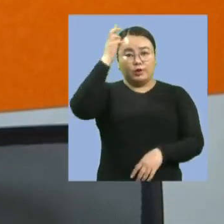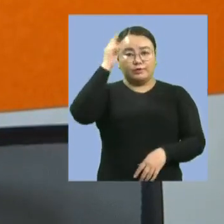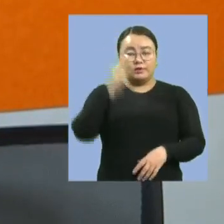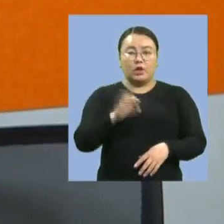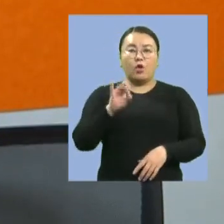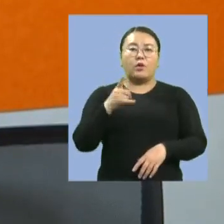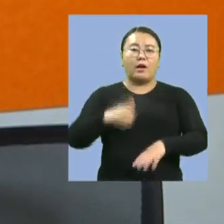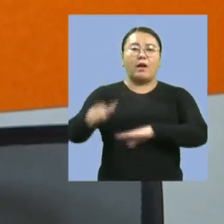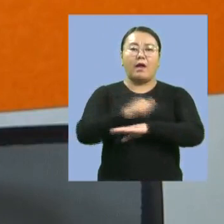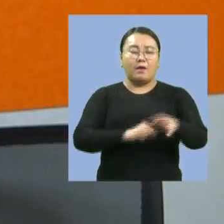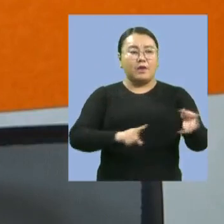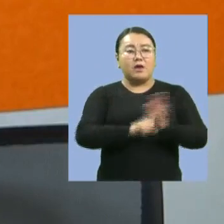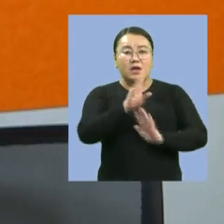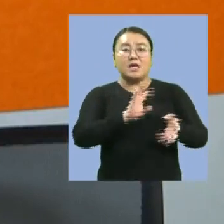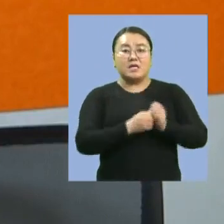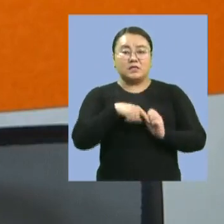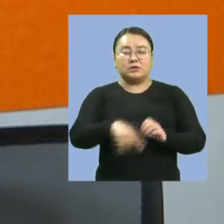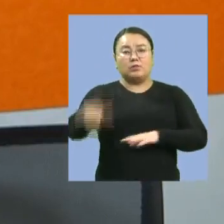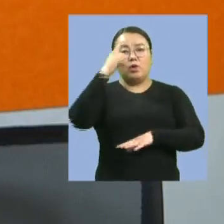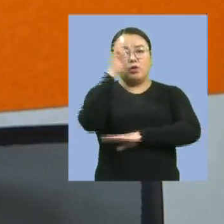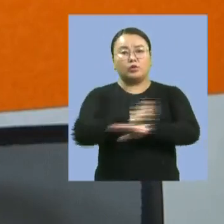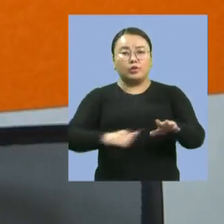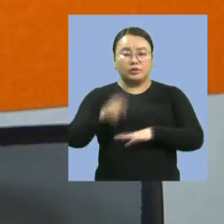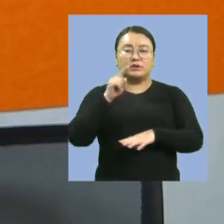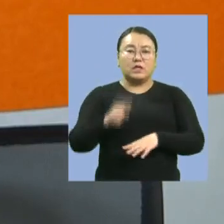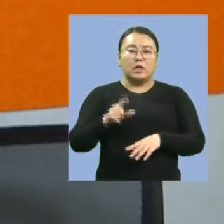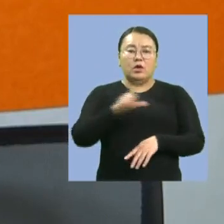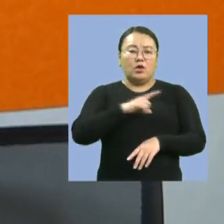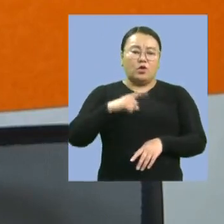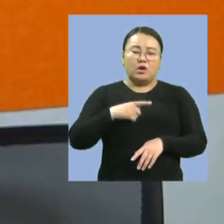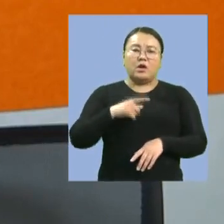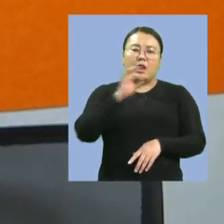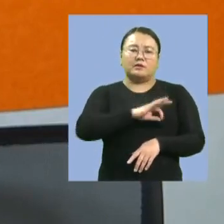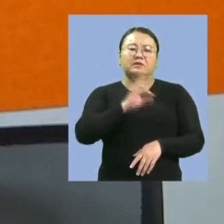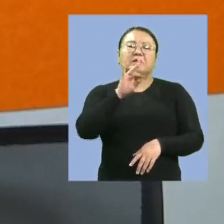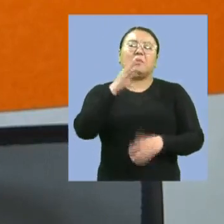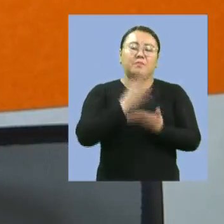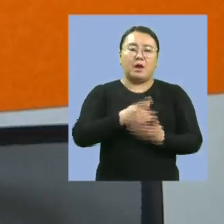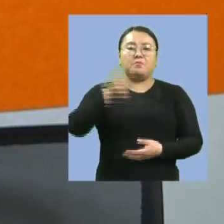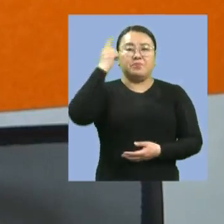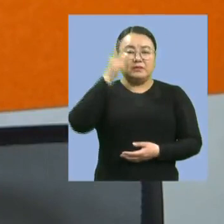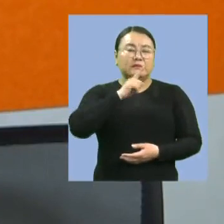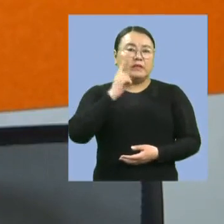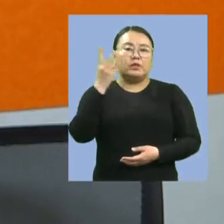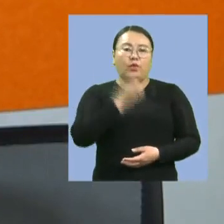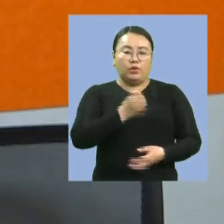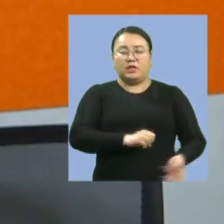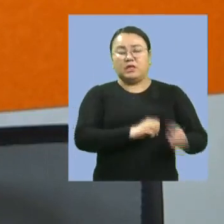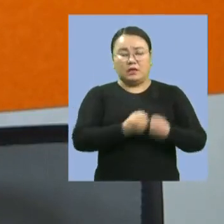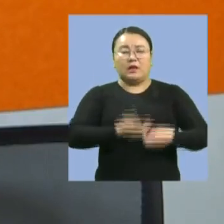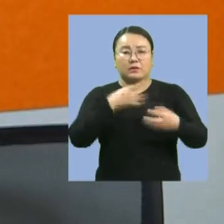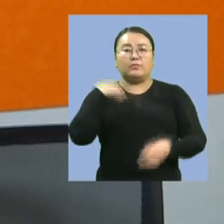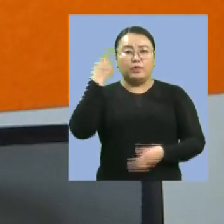учраас парламентын боловсролыг өөрөнгөө аймгийн хэмжээнд хэрэгжүүлснээр яг хөөл улс орныхоо язгуур эрх шиг мэддэг ойлгодог энэ залуучууд залуу